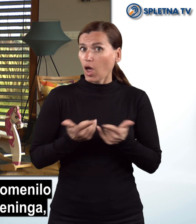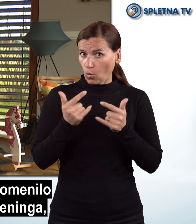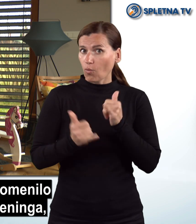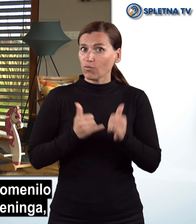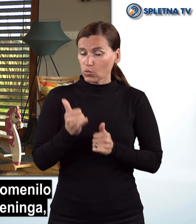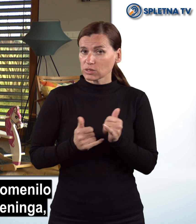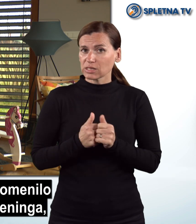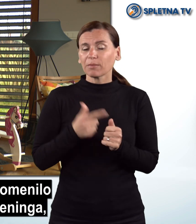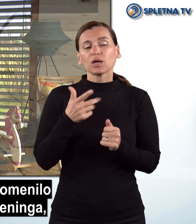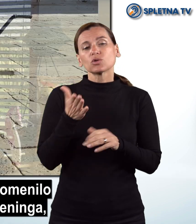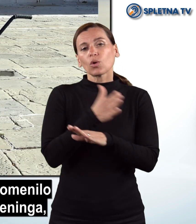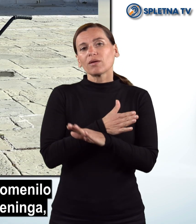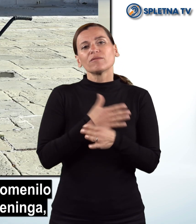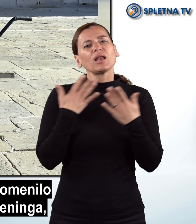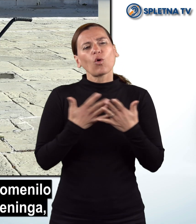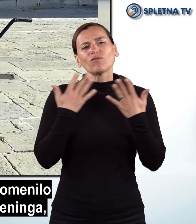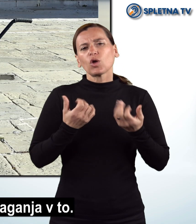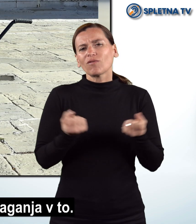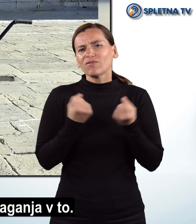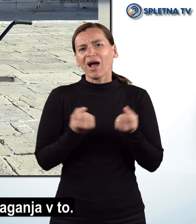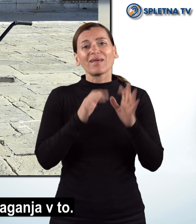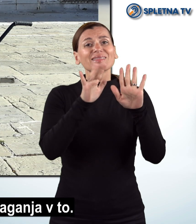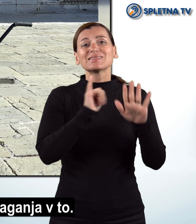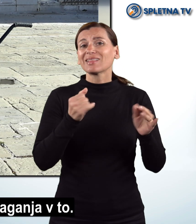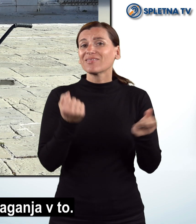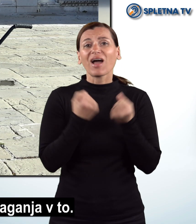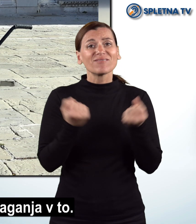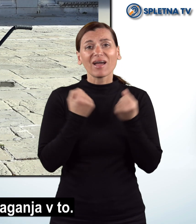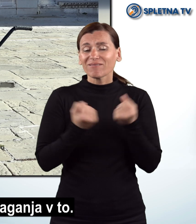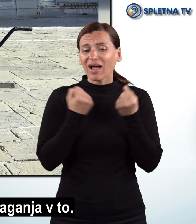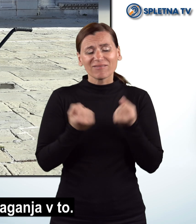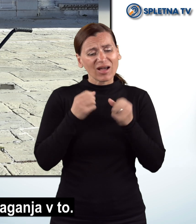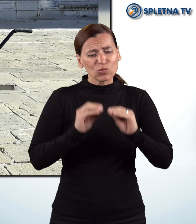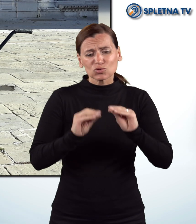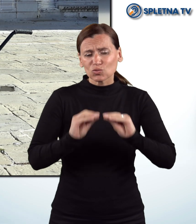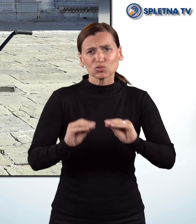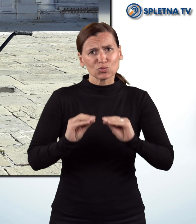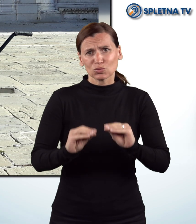pomenilo zelo veliko treninga, 10 let vlaganja v to.